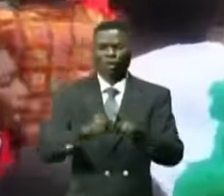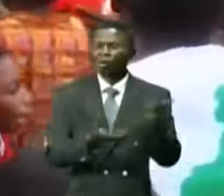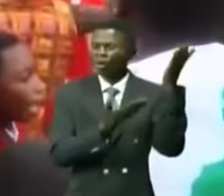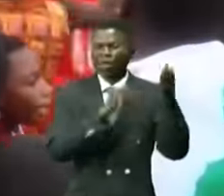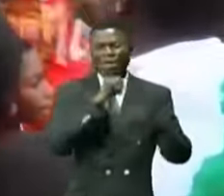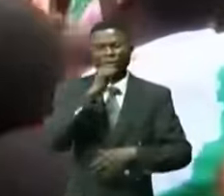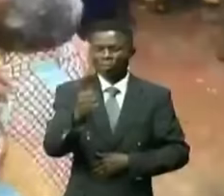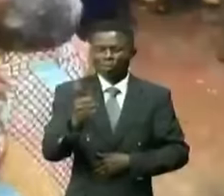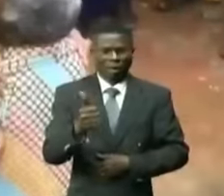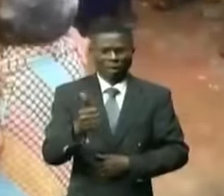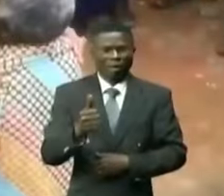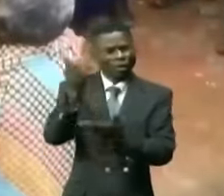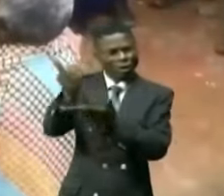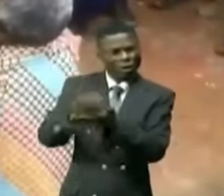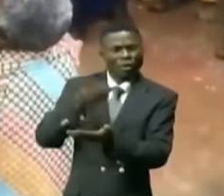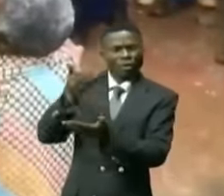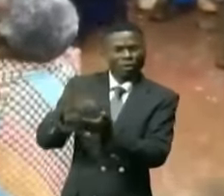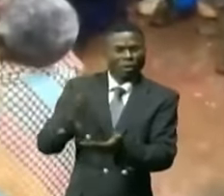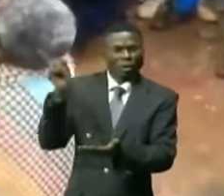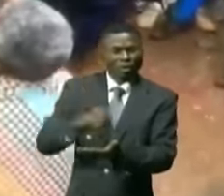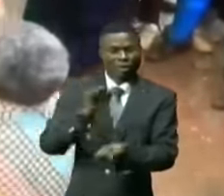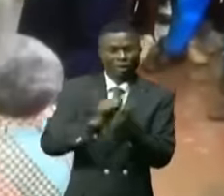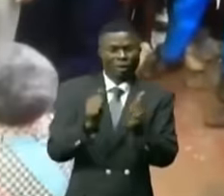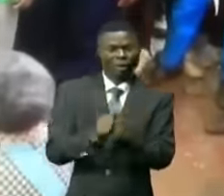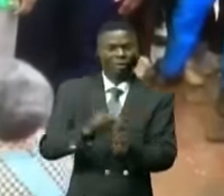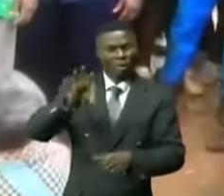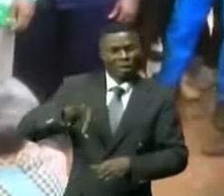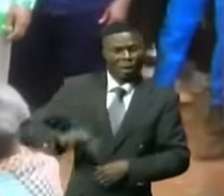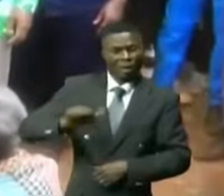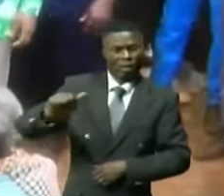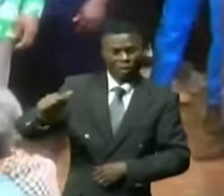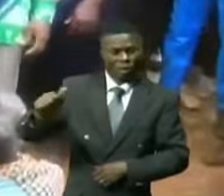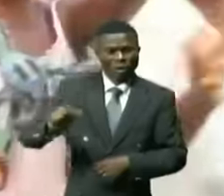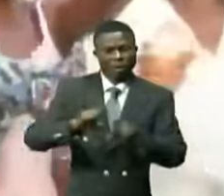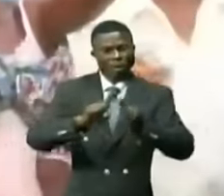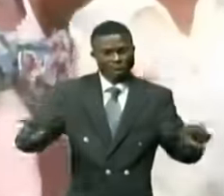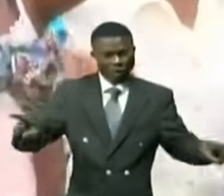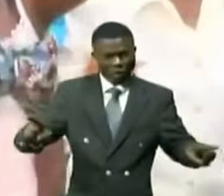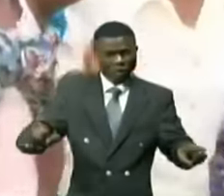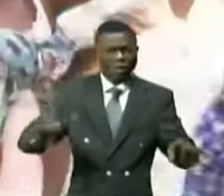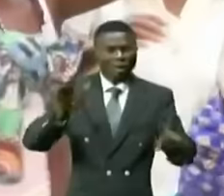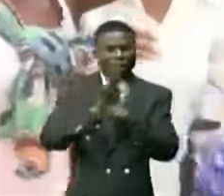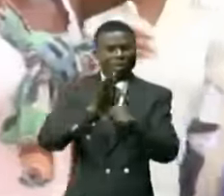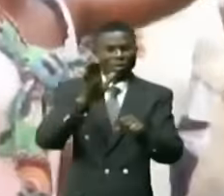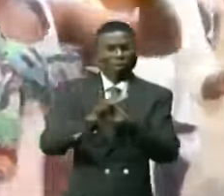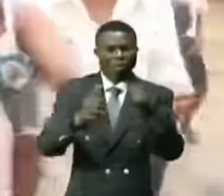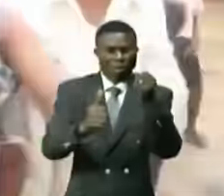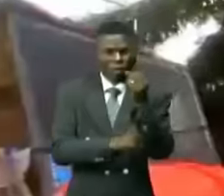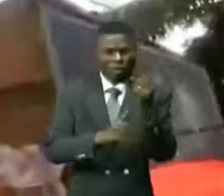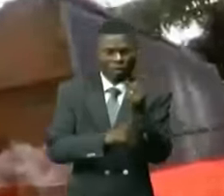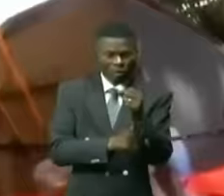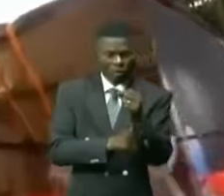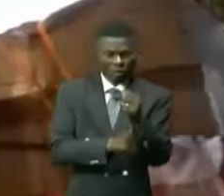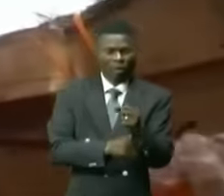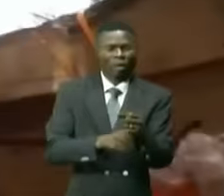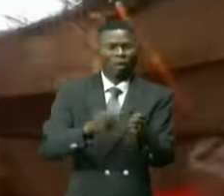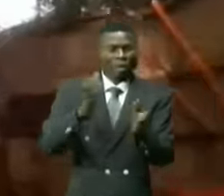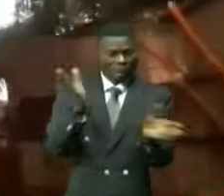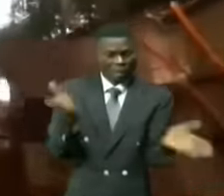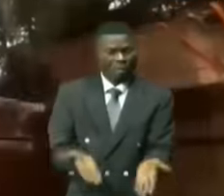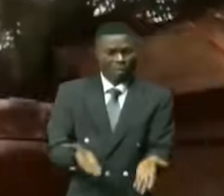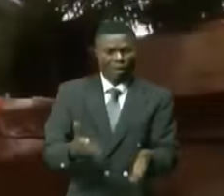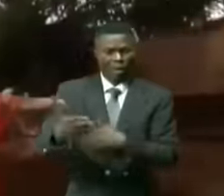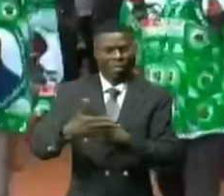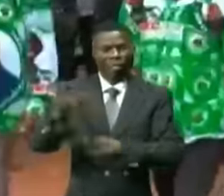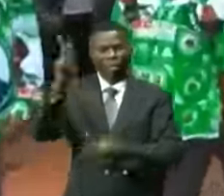potentiels profiteurs qui ne viennent que quand il s'agit des intérêts mesquins, contrairement à cette poule aux yeux d'or qui est en permanence aux côtés